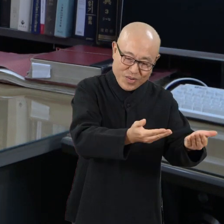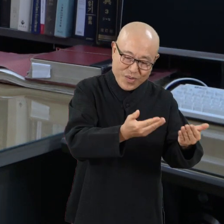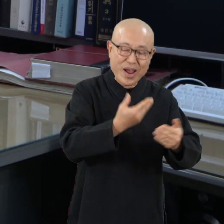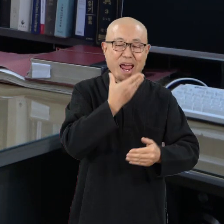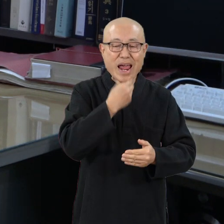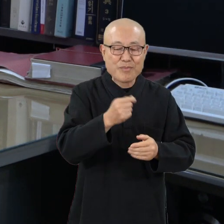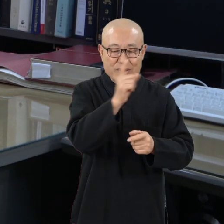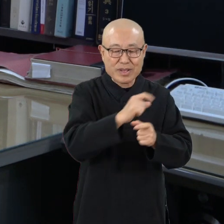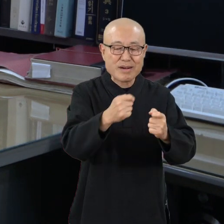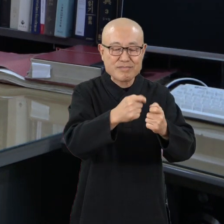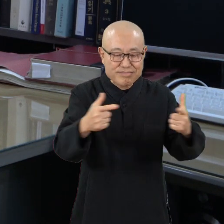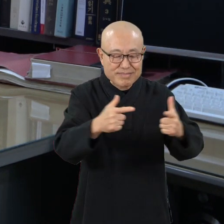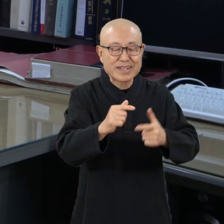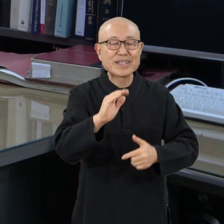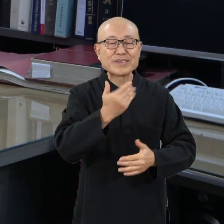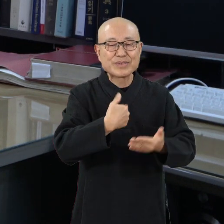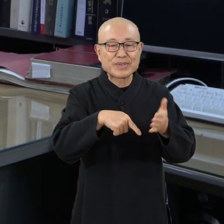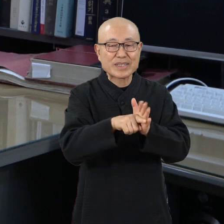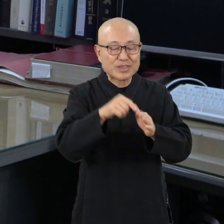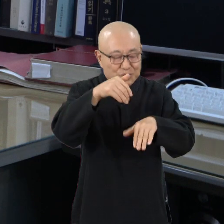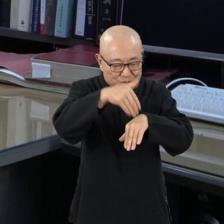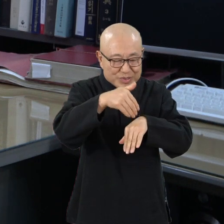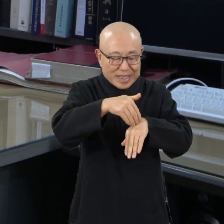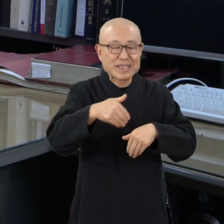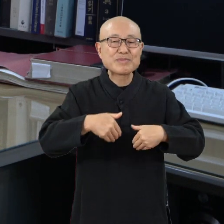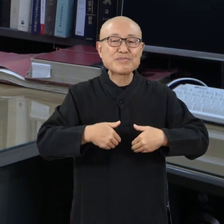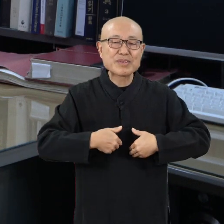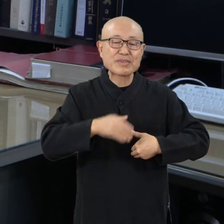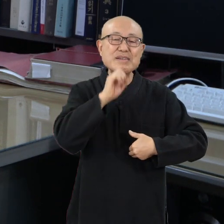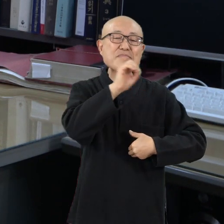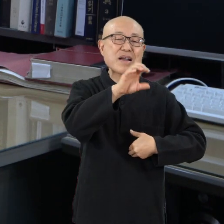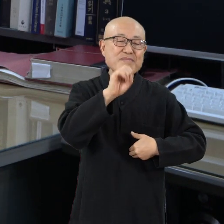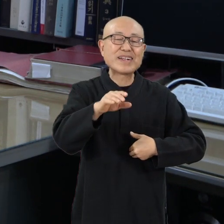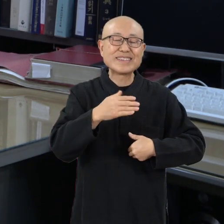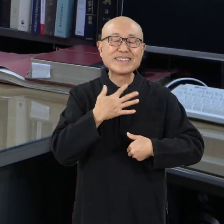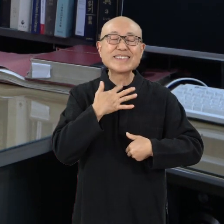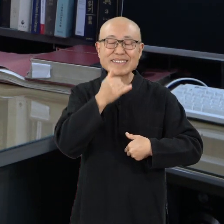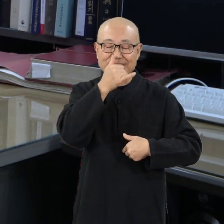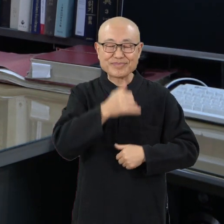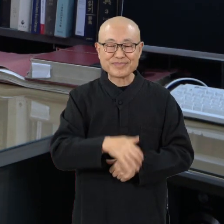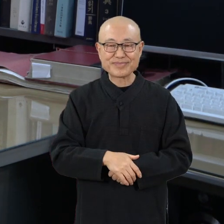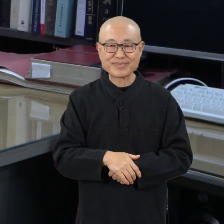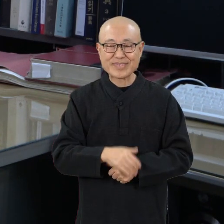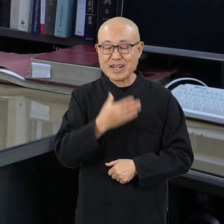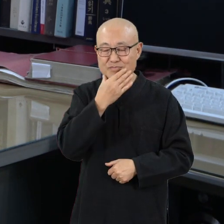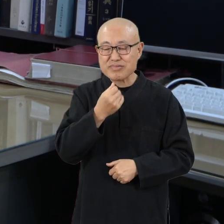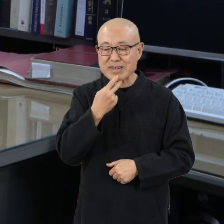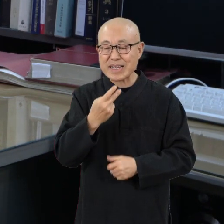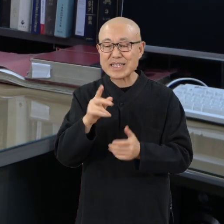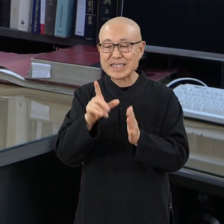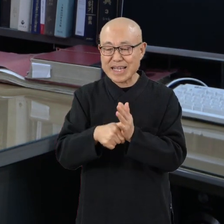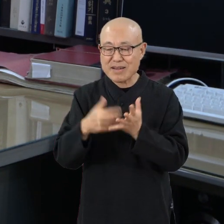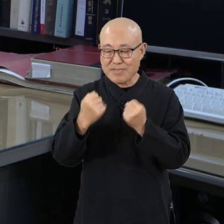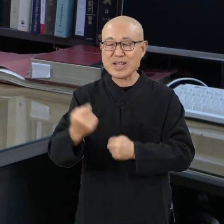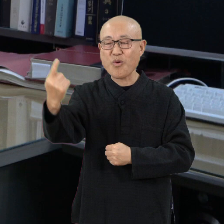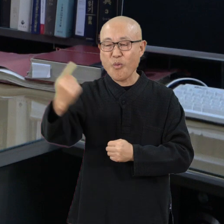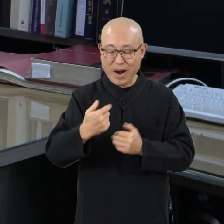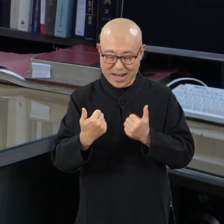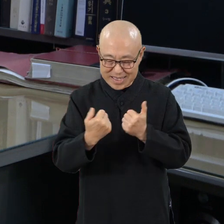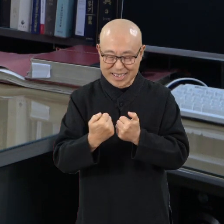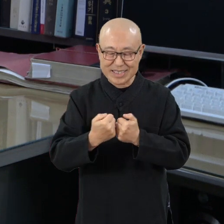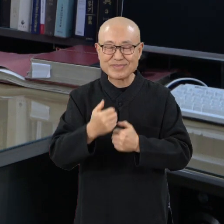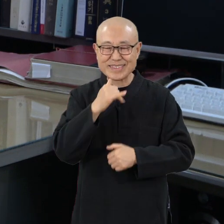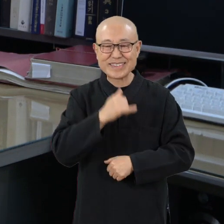더 지속되도록 우리는 더 수행해 주십시오 이런 말씀을 드리는데, 불행할 때는 많이 오셔요.